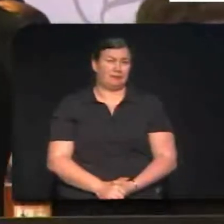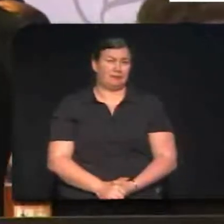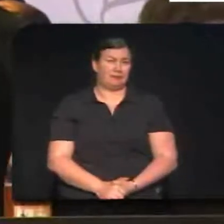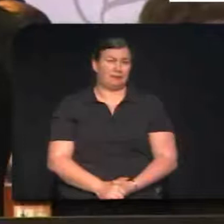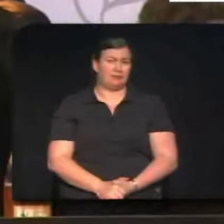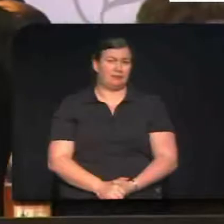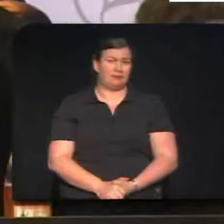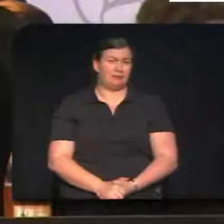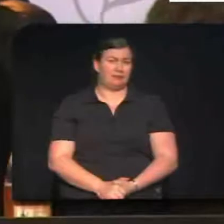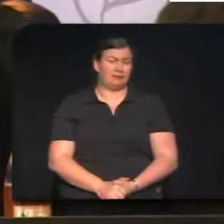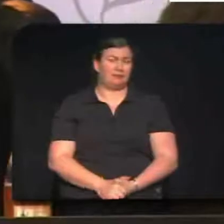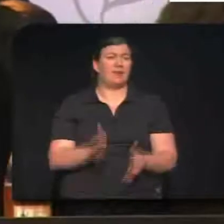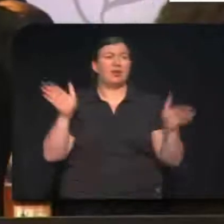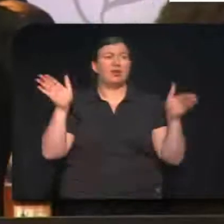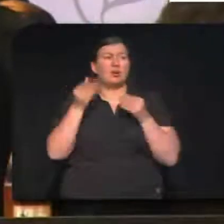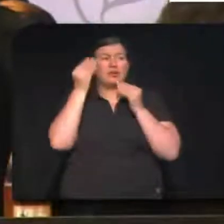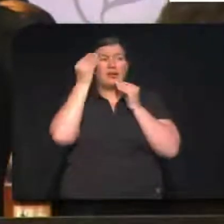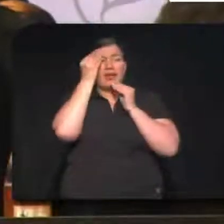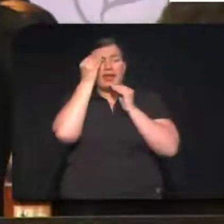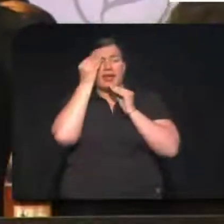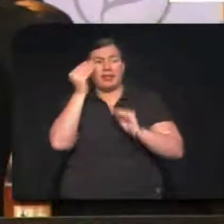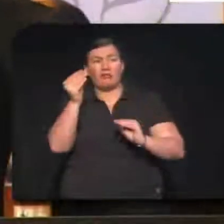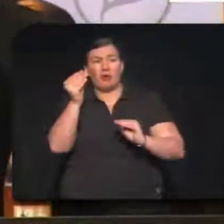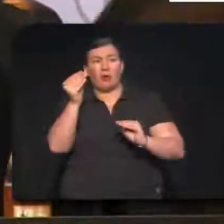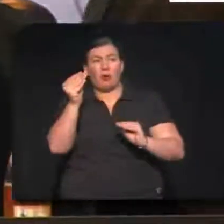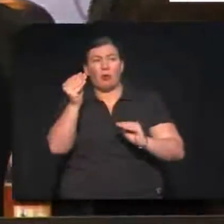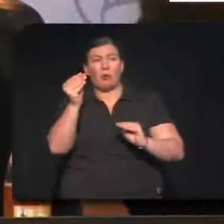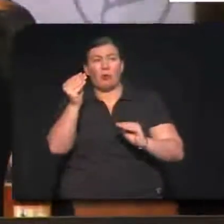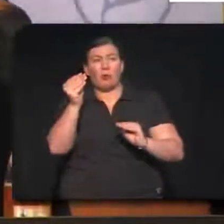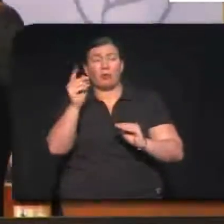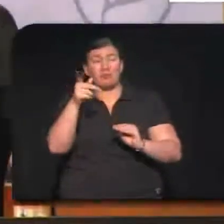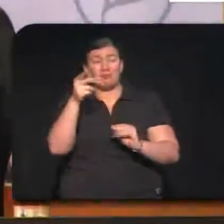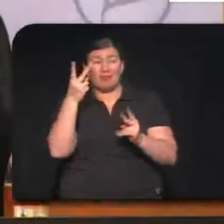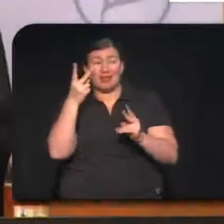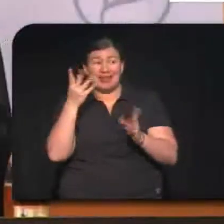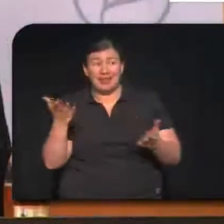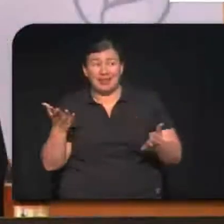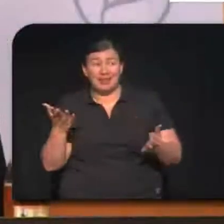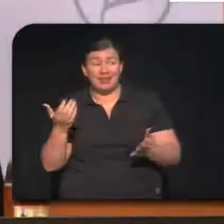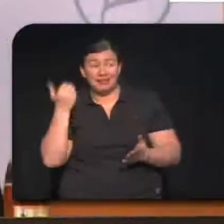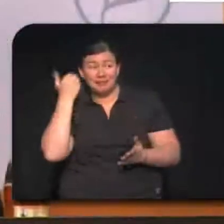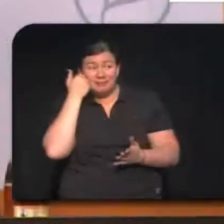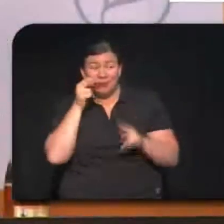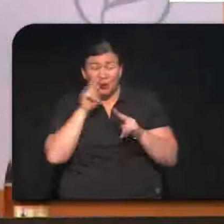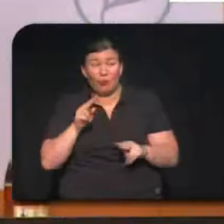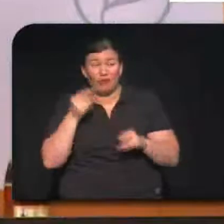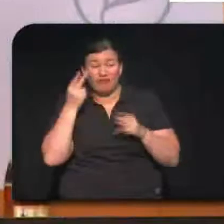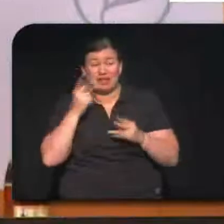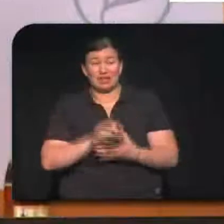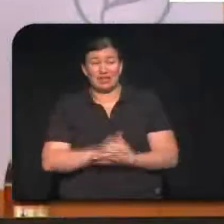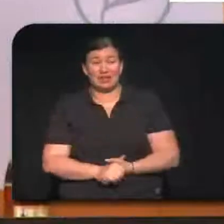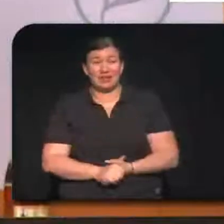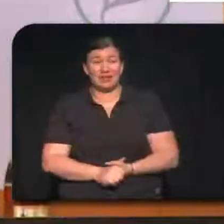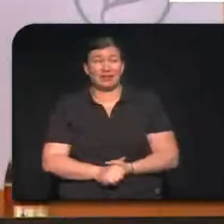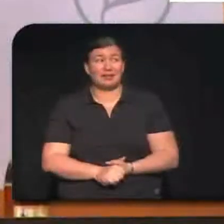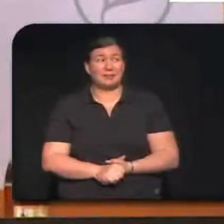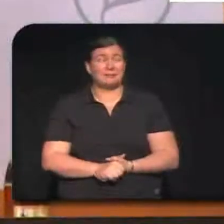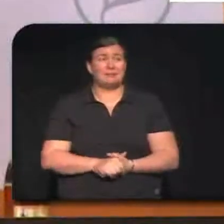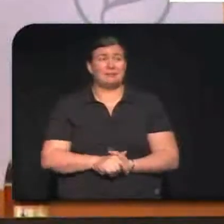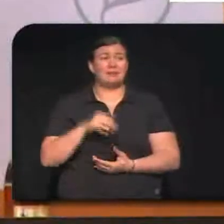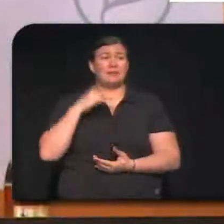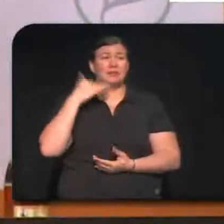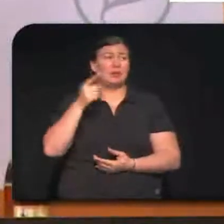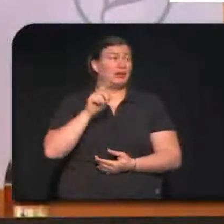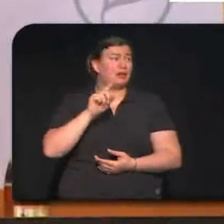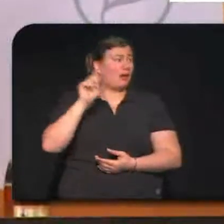als Info leute das ist wichtig das ist richtig wichtig jetzt damit ihr nachher nicht alle